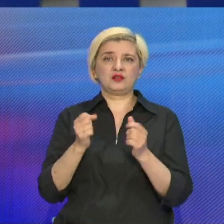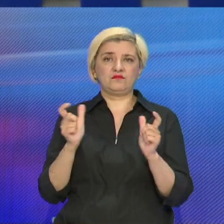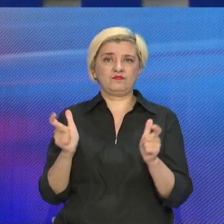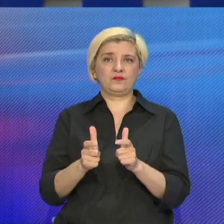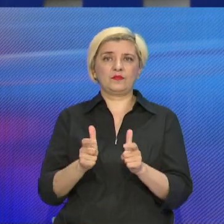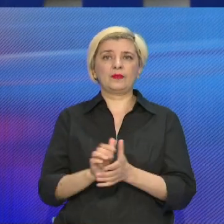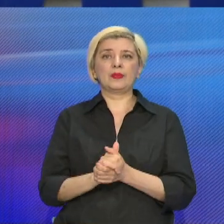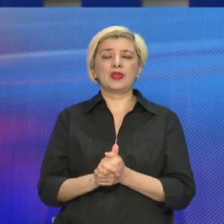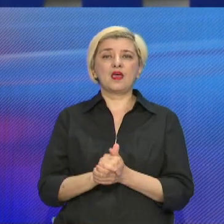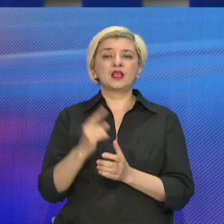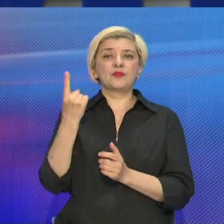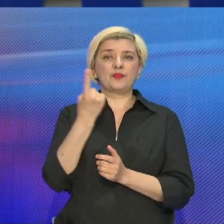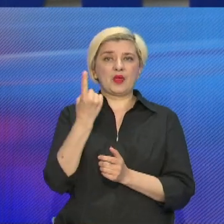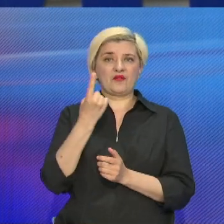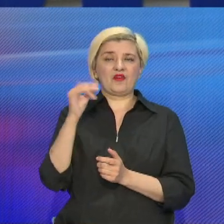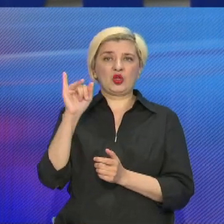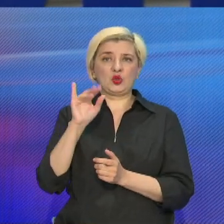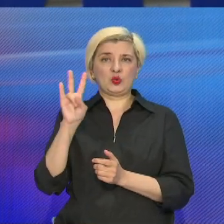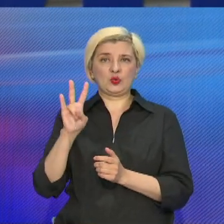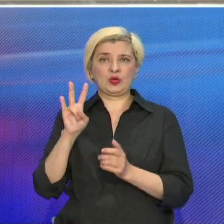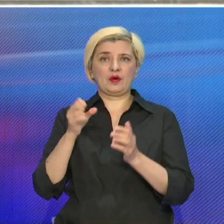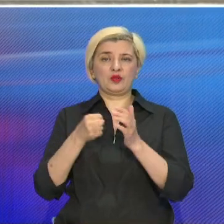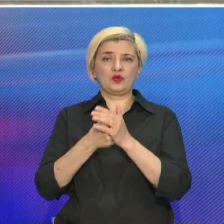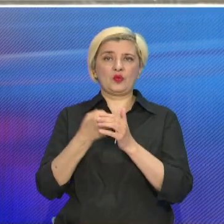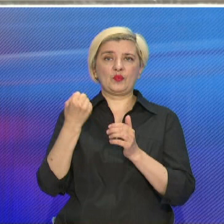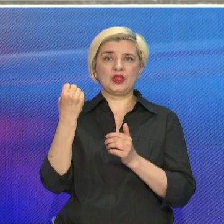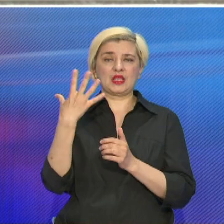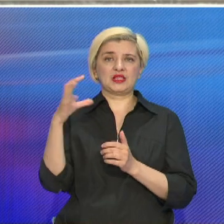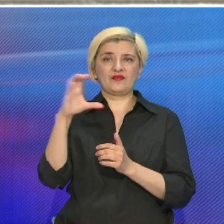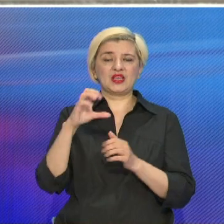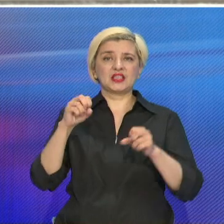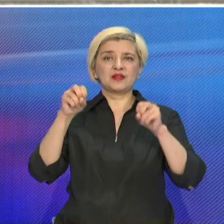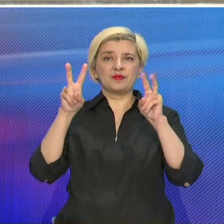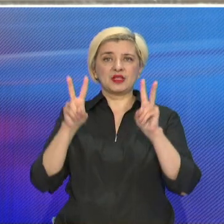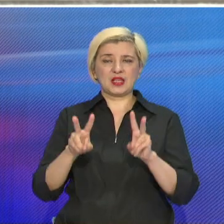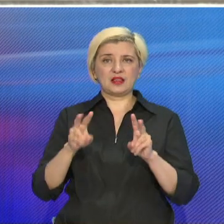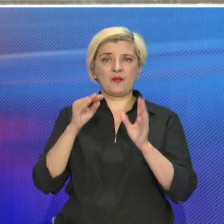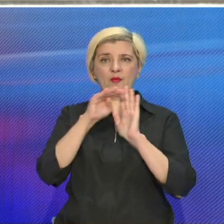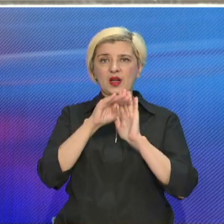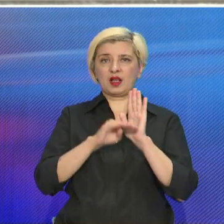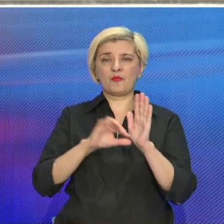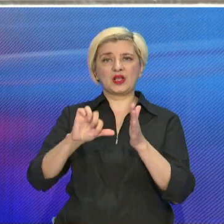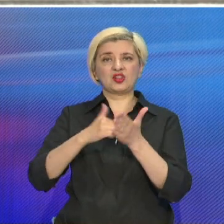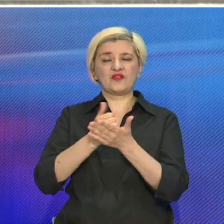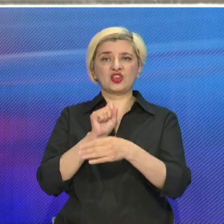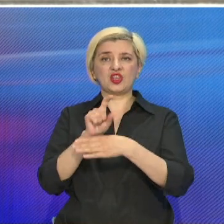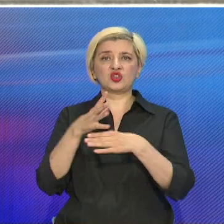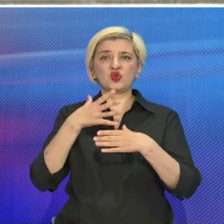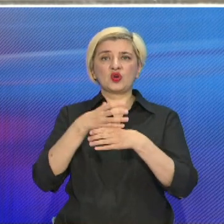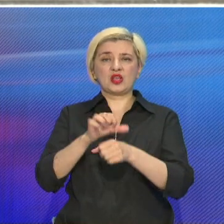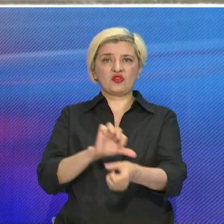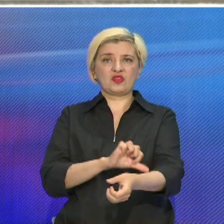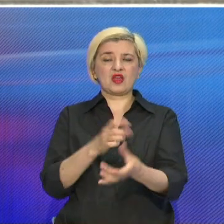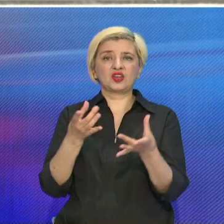1 июня по 15 сентября специальная программа МАК, основная задача которой – это сократить количество наркосырья, которое может